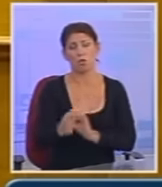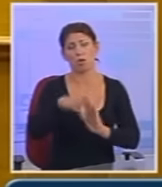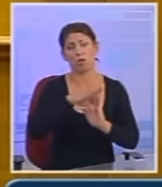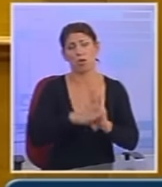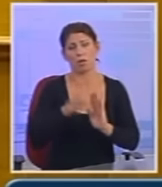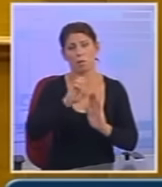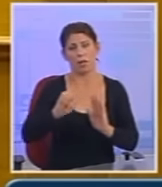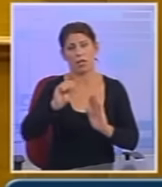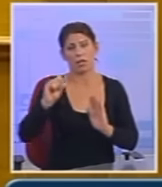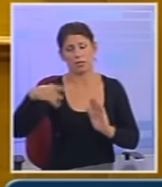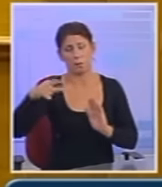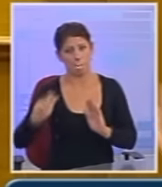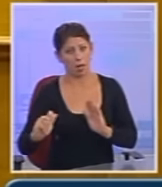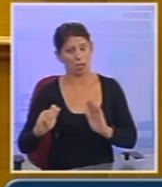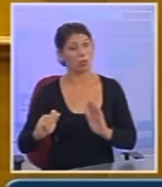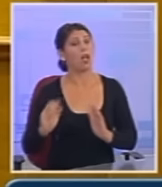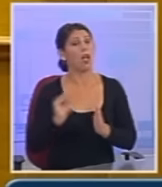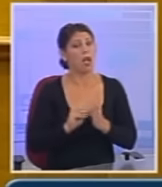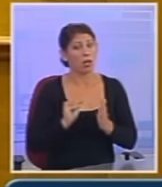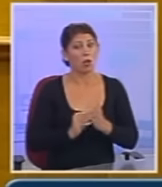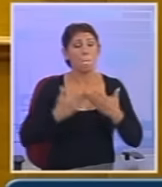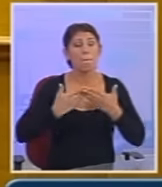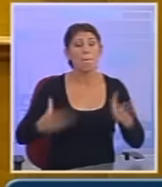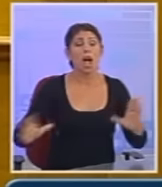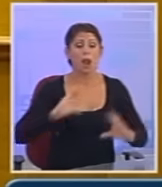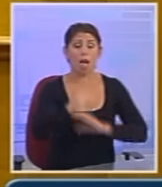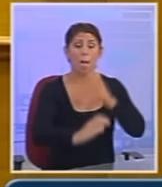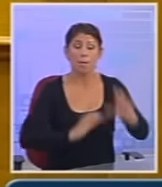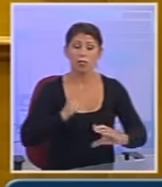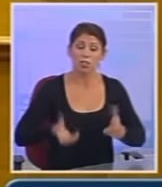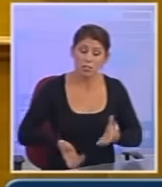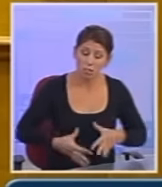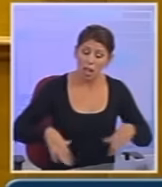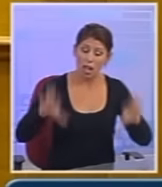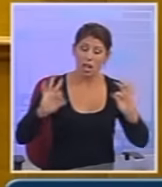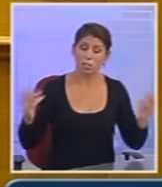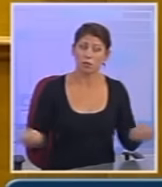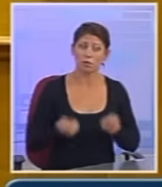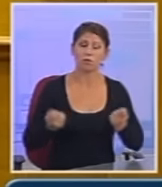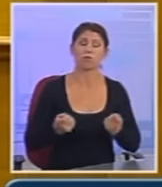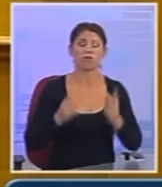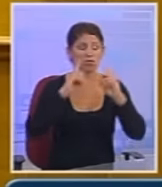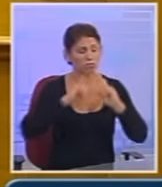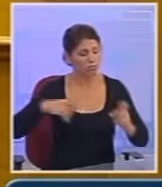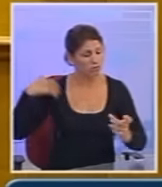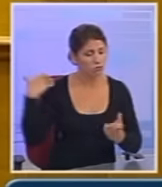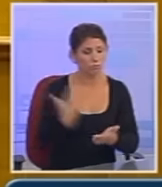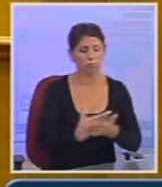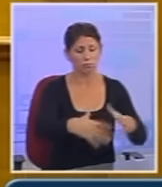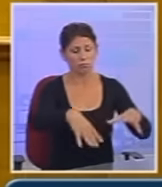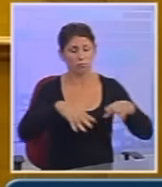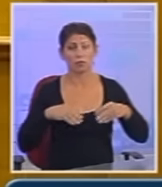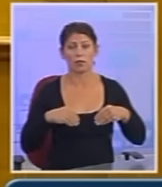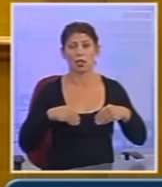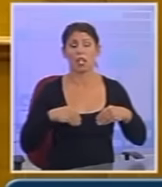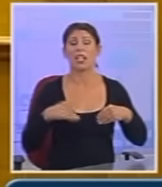ταυτόχρονα να προχωρήσει για να ξεμπλοκάρει τις μεγάλες επενδύσεις και απαιτούμε να υιοθετήσει το σχέδιό μας για καθολική εφαρμογή